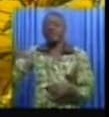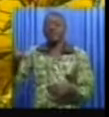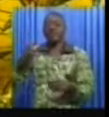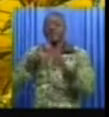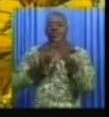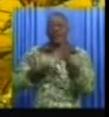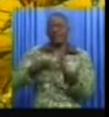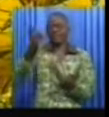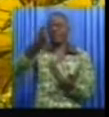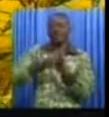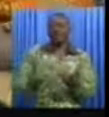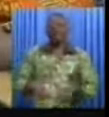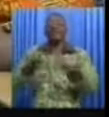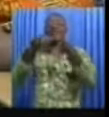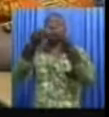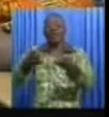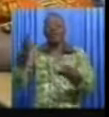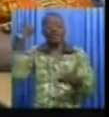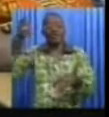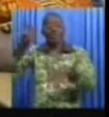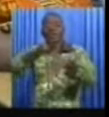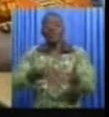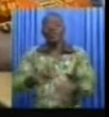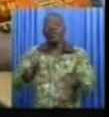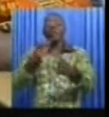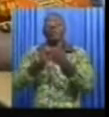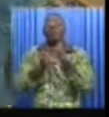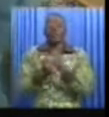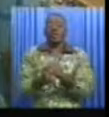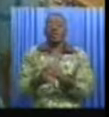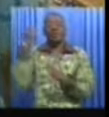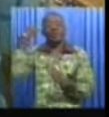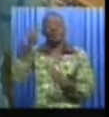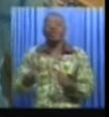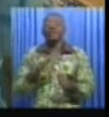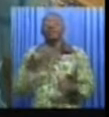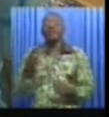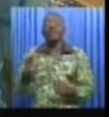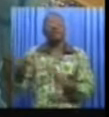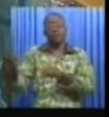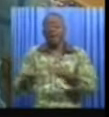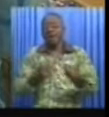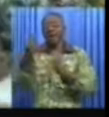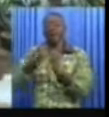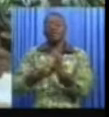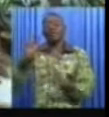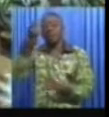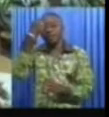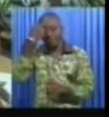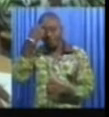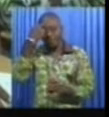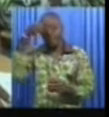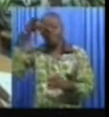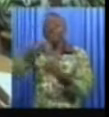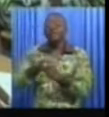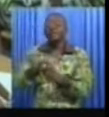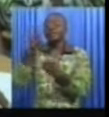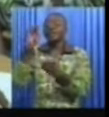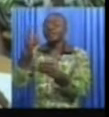donne l'occasion aux participants de poser leurs préoccupations et d'apprécier l'action gouvernementale. Dans les communes, dans les